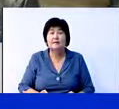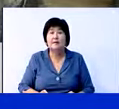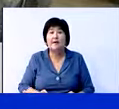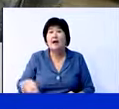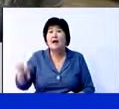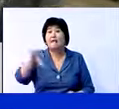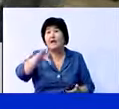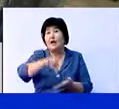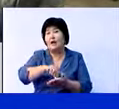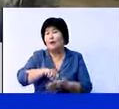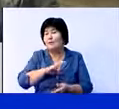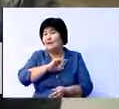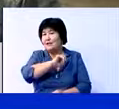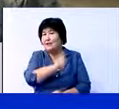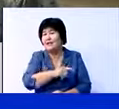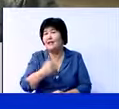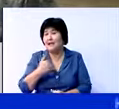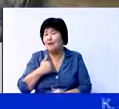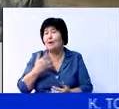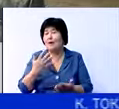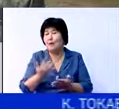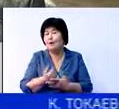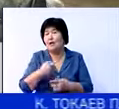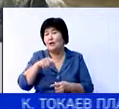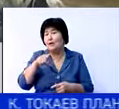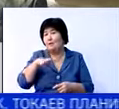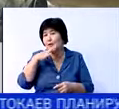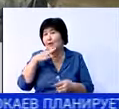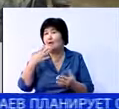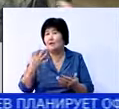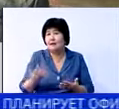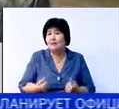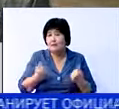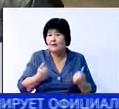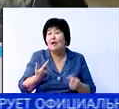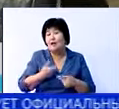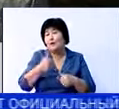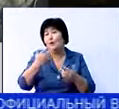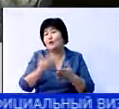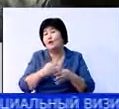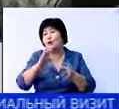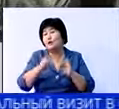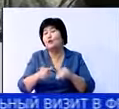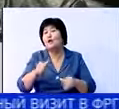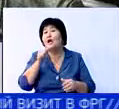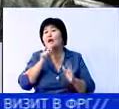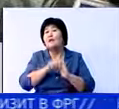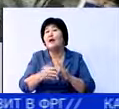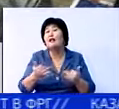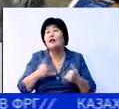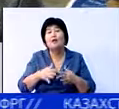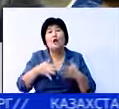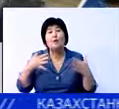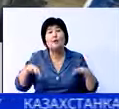Все конкурсанты были сильными, и для меня получить эту номинацию – немало достижения. Этот конкурс стал сложным испытанием для меня. Это